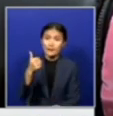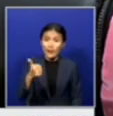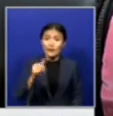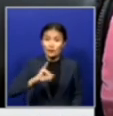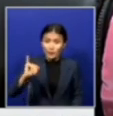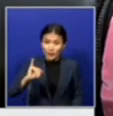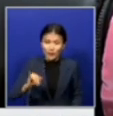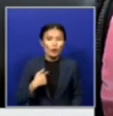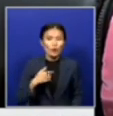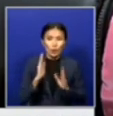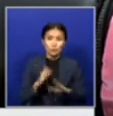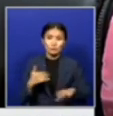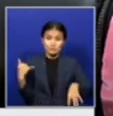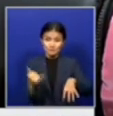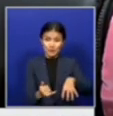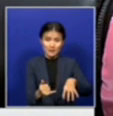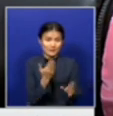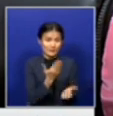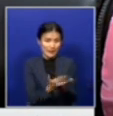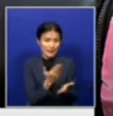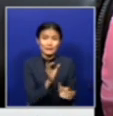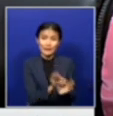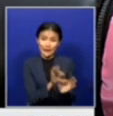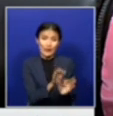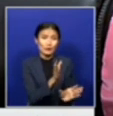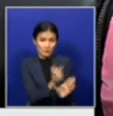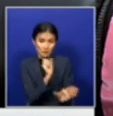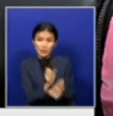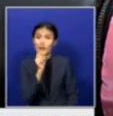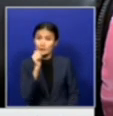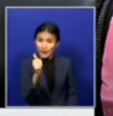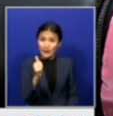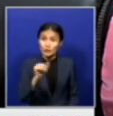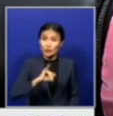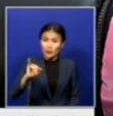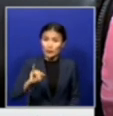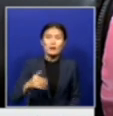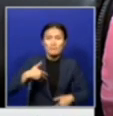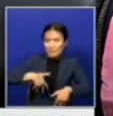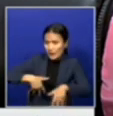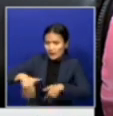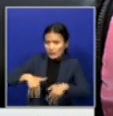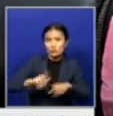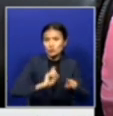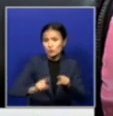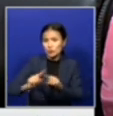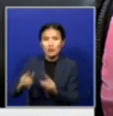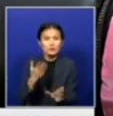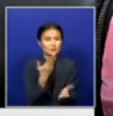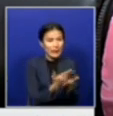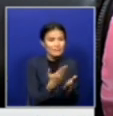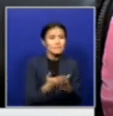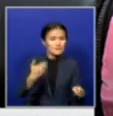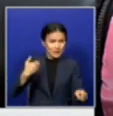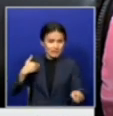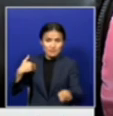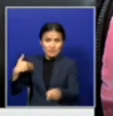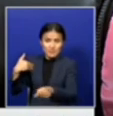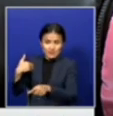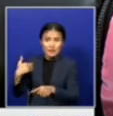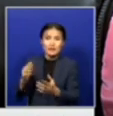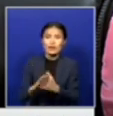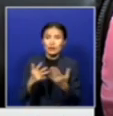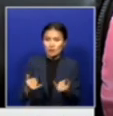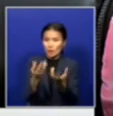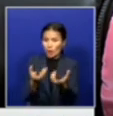ก็จะทำให้คนไทยทั้งประเทศมีเงินใช้พร้อมๆกันมันจะกลายเป็นการสร้างกำลังซื้อมัน